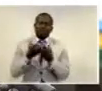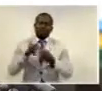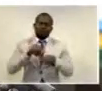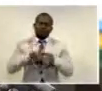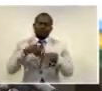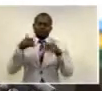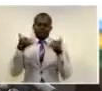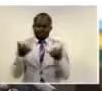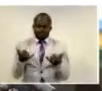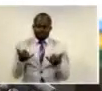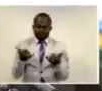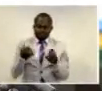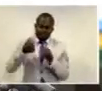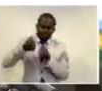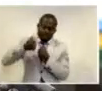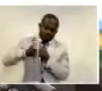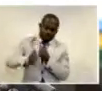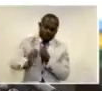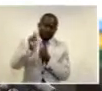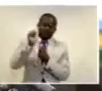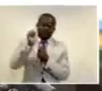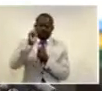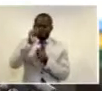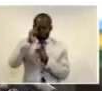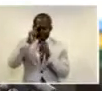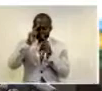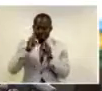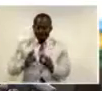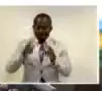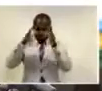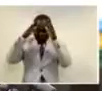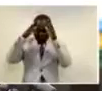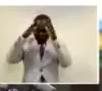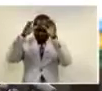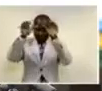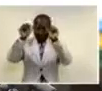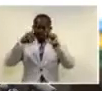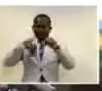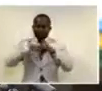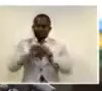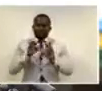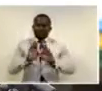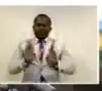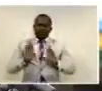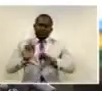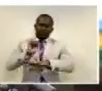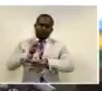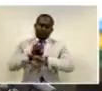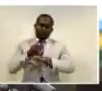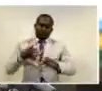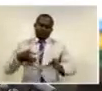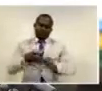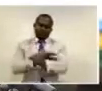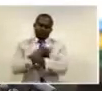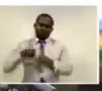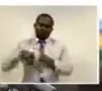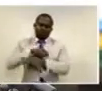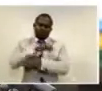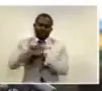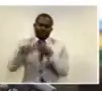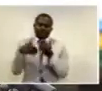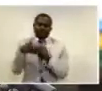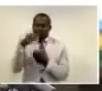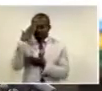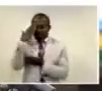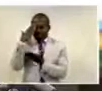bigezemo aho rero tukaba nyakubahwa perezida wa Repubulika twiteguye natwe gushyiraho imbaraga zacu kugira ngo